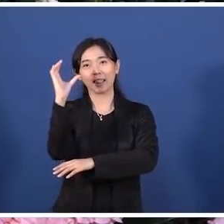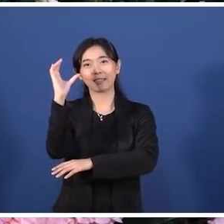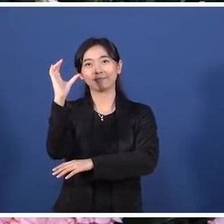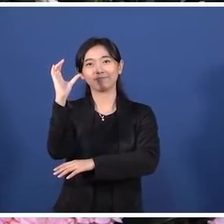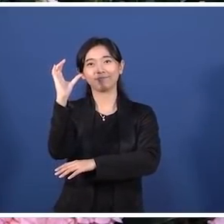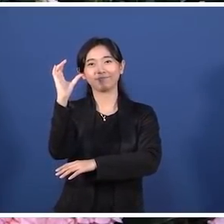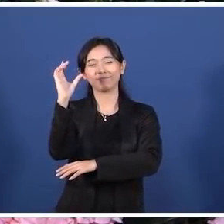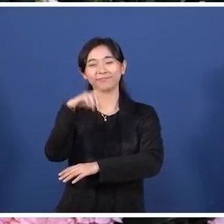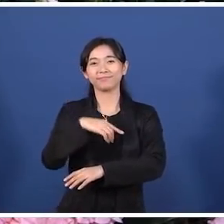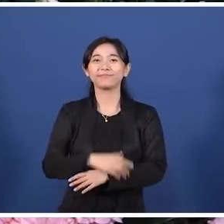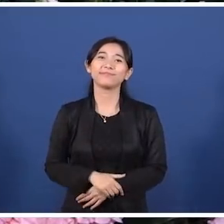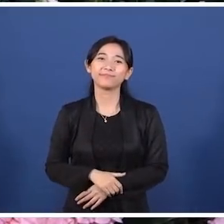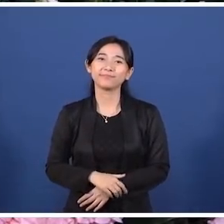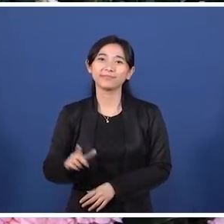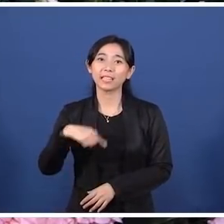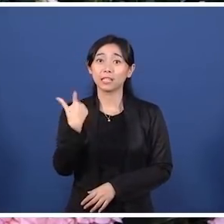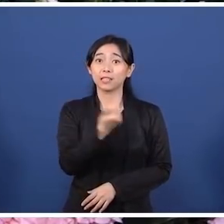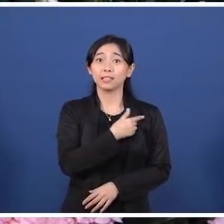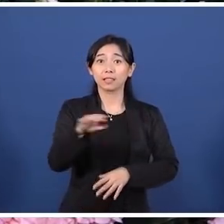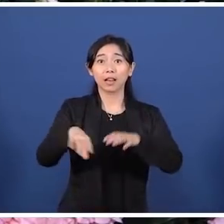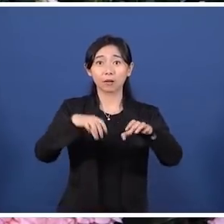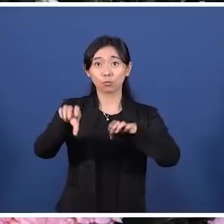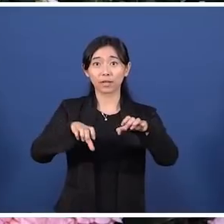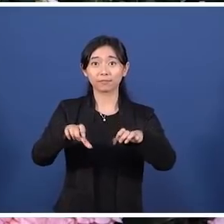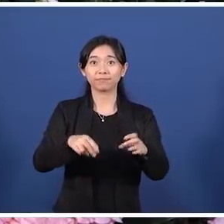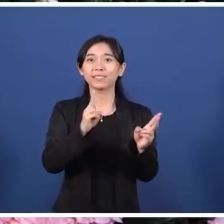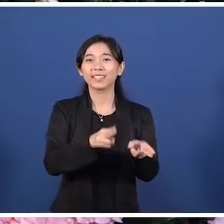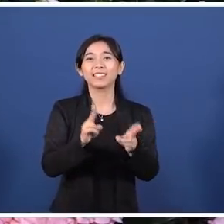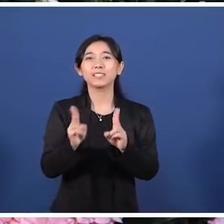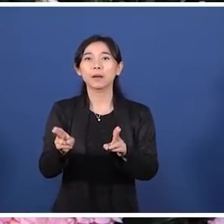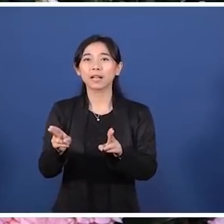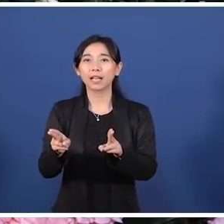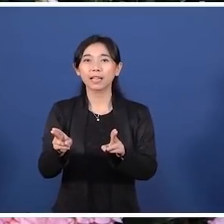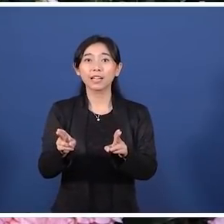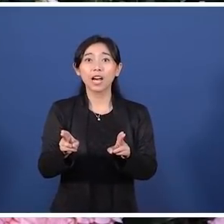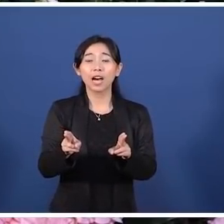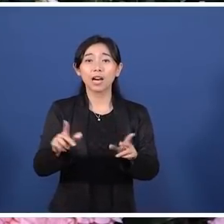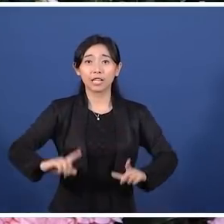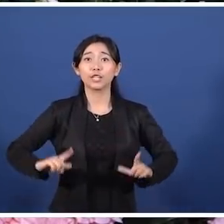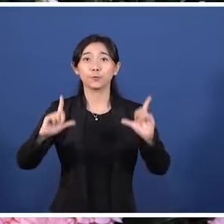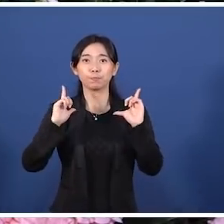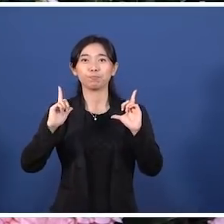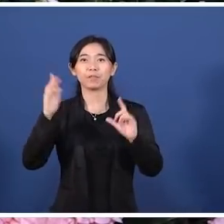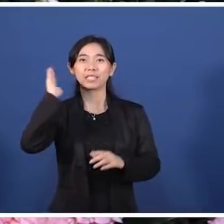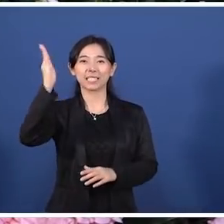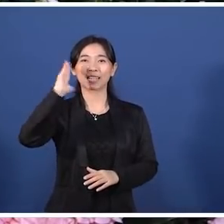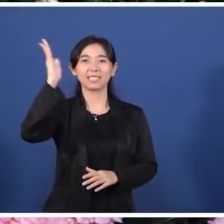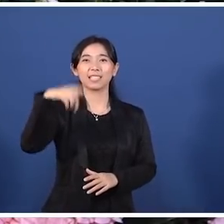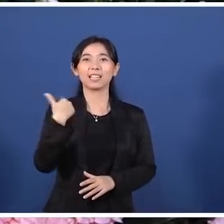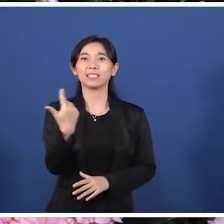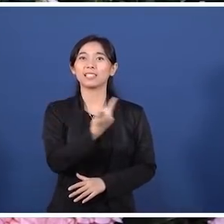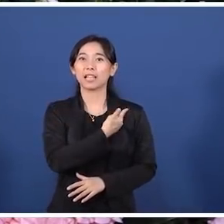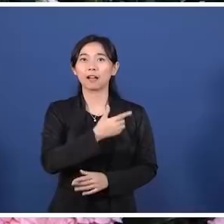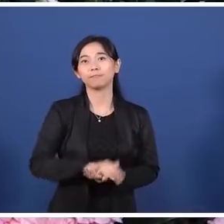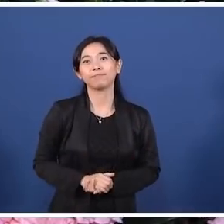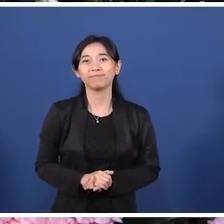kita lanjutkan, kita lakukan sebagai sebuah bentuk dari kesaksian dan sikap kita,